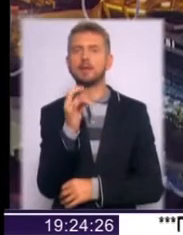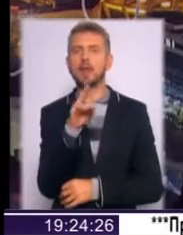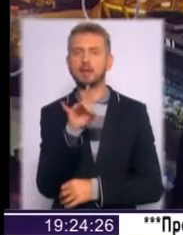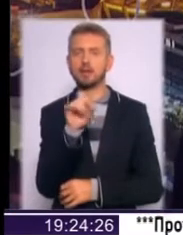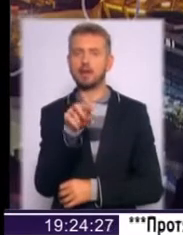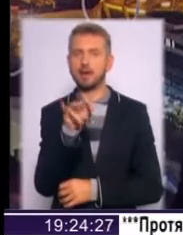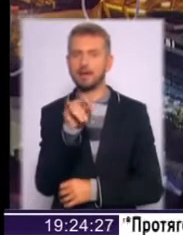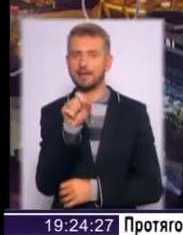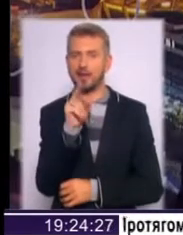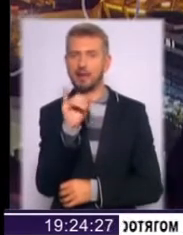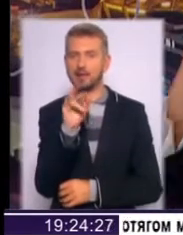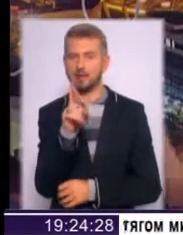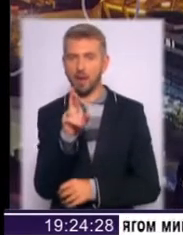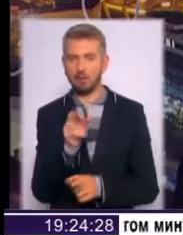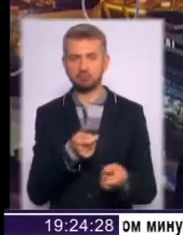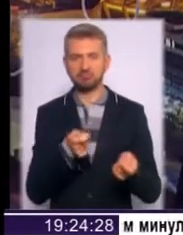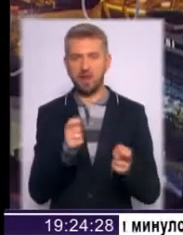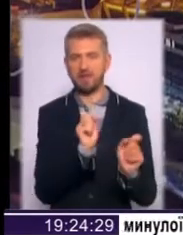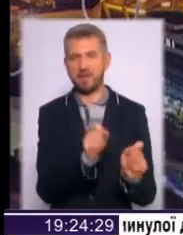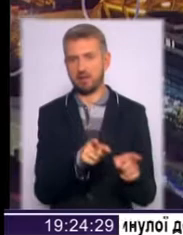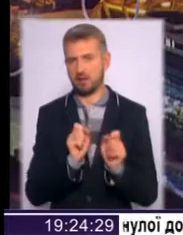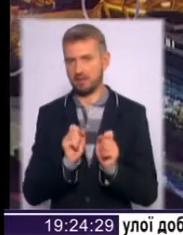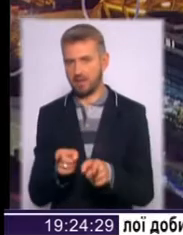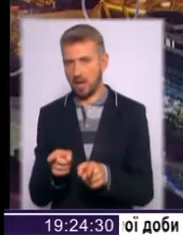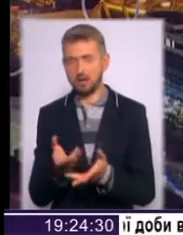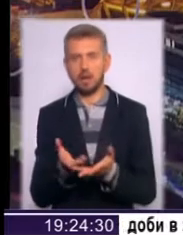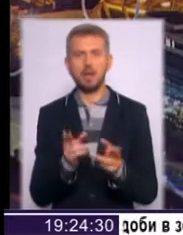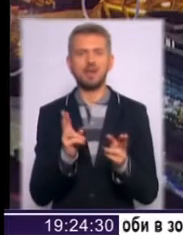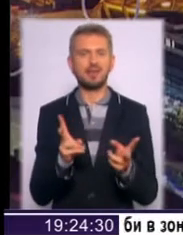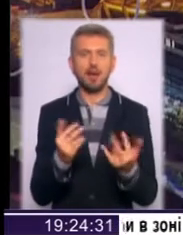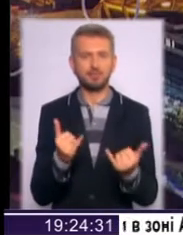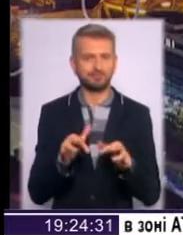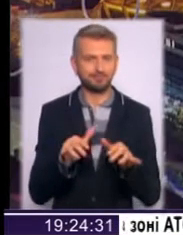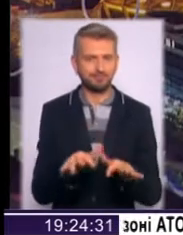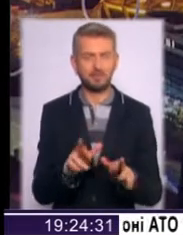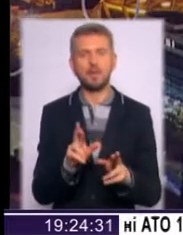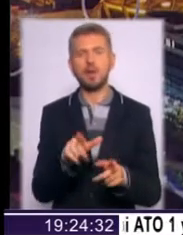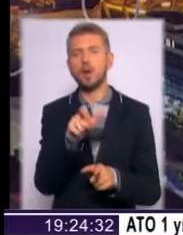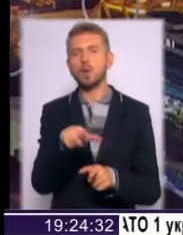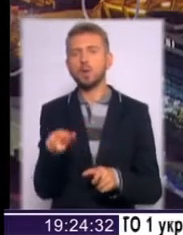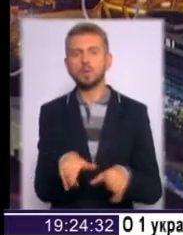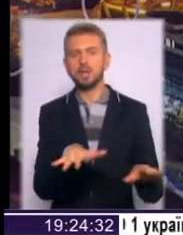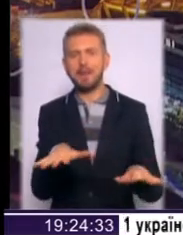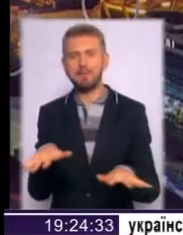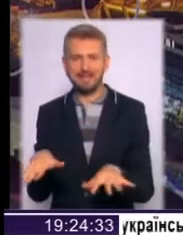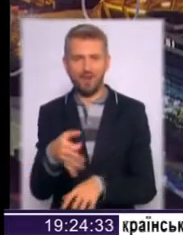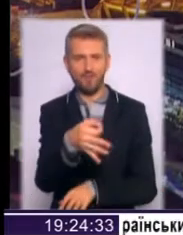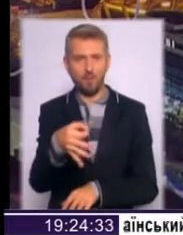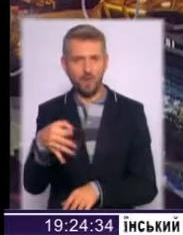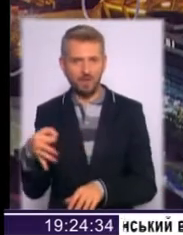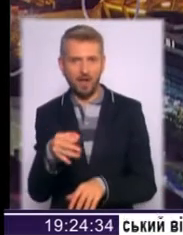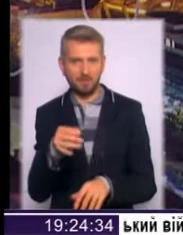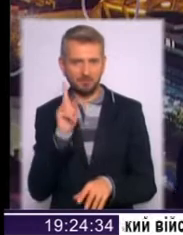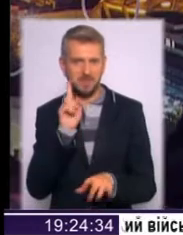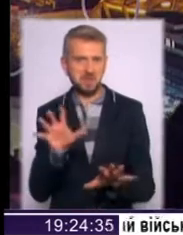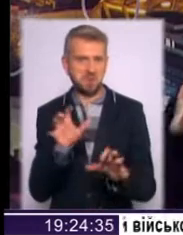здійснюється процес, на якому він етапі, які проблемні моменти, можливо, оголюються, як люди на місцях, областях сприймають цей процес, з